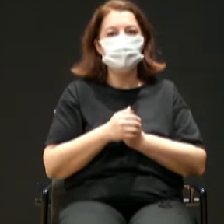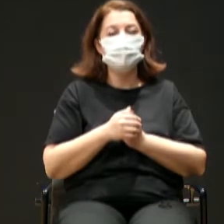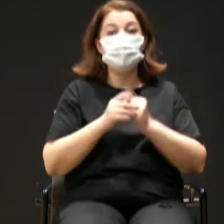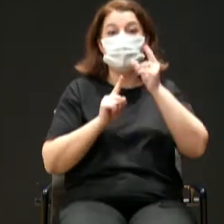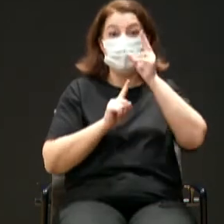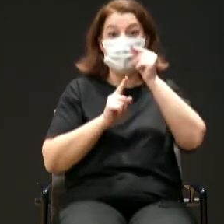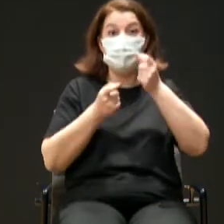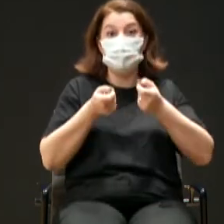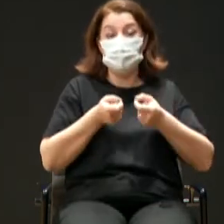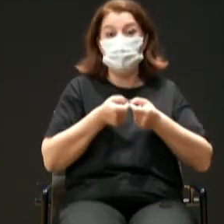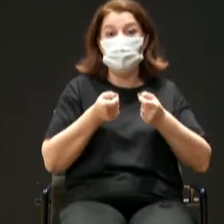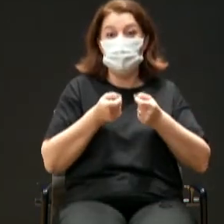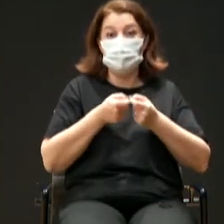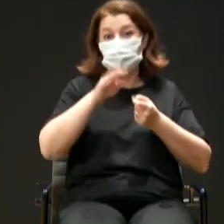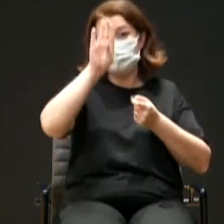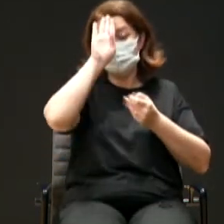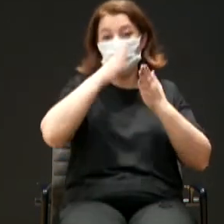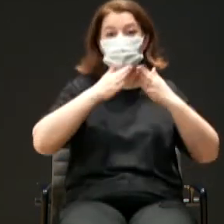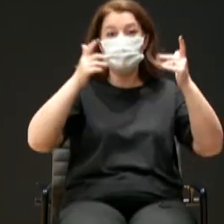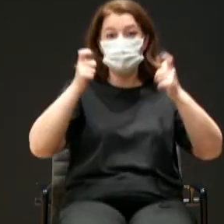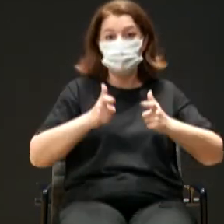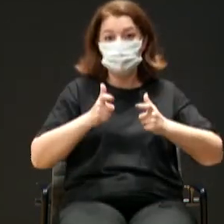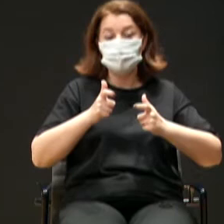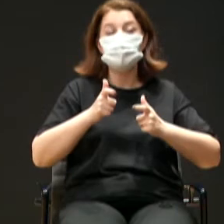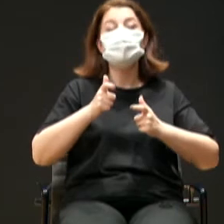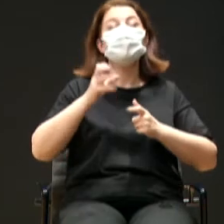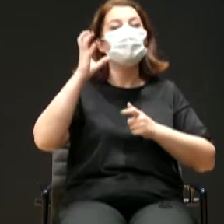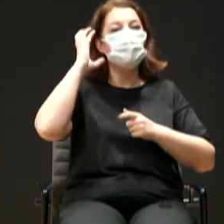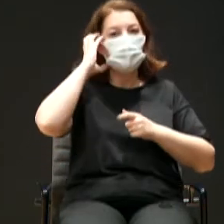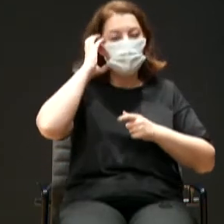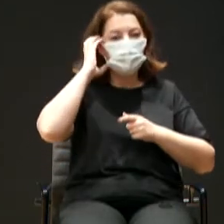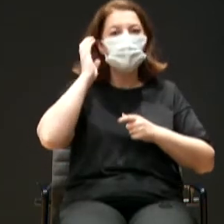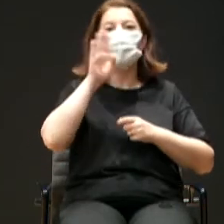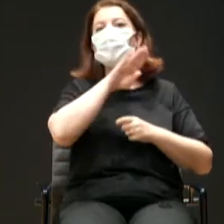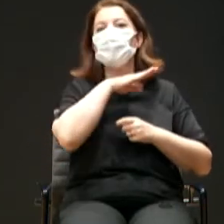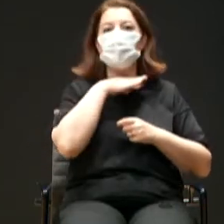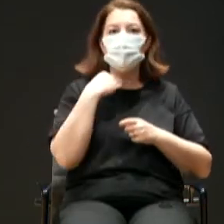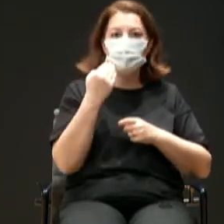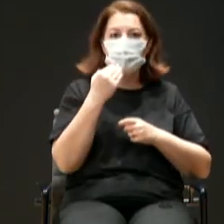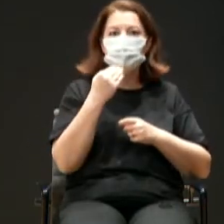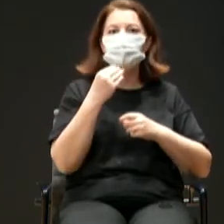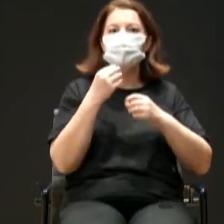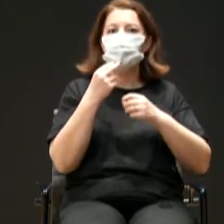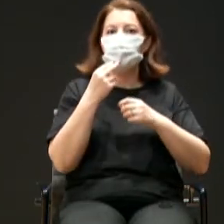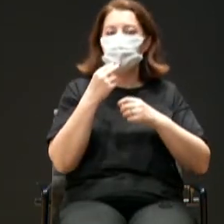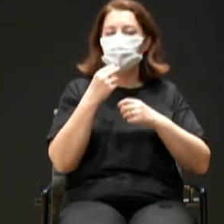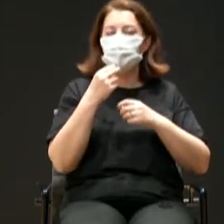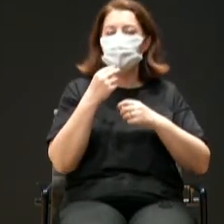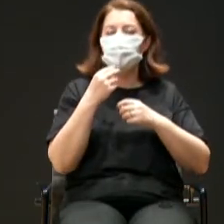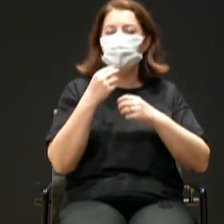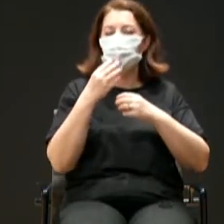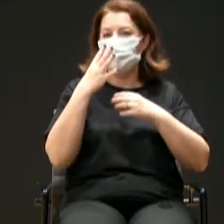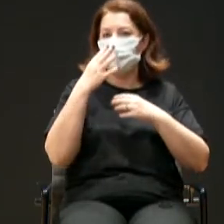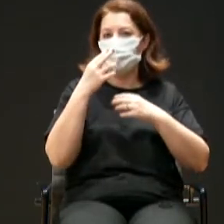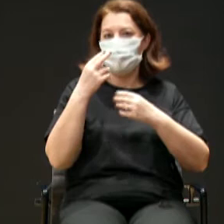İBB İstanbul Büyükşehir'in İstanbul Vakfı kurban bağışlarını almaya başlamıştır. Tabii